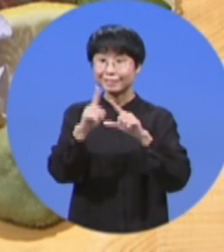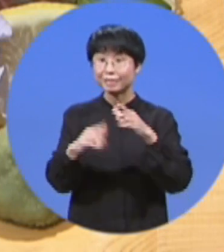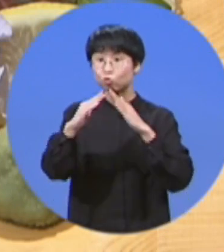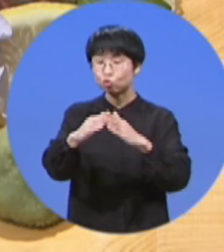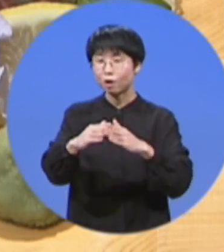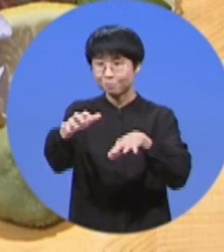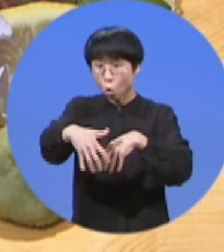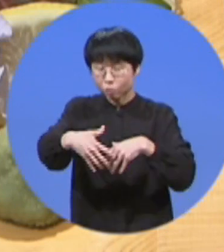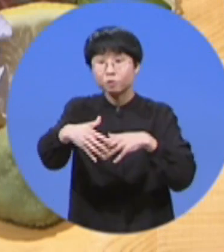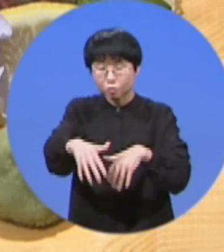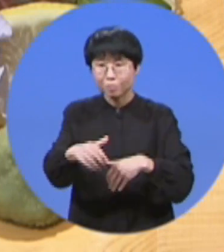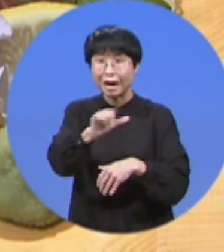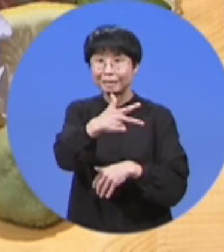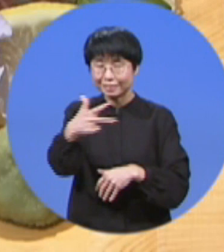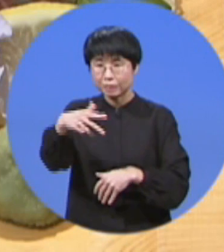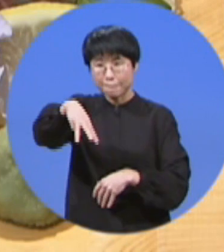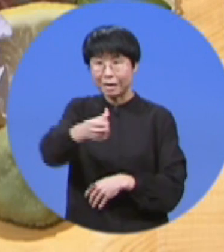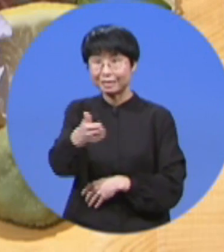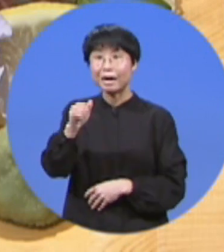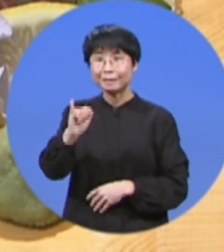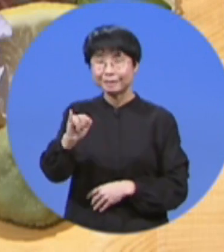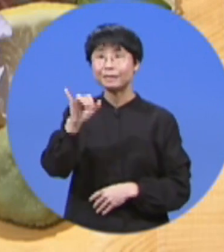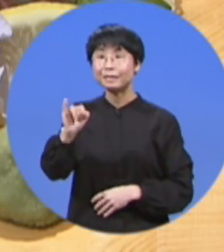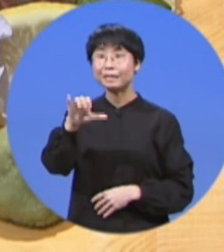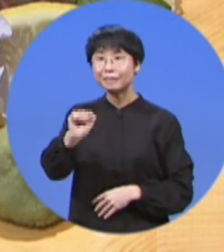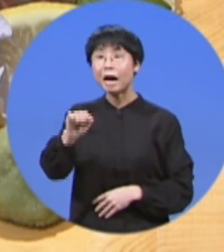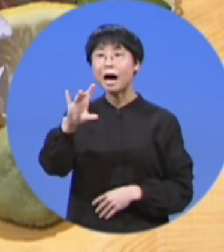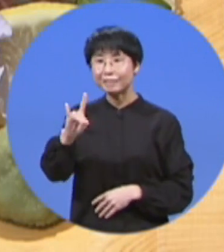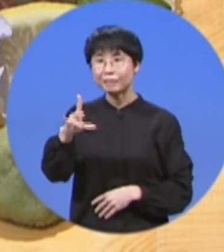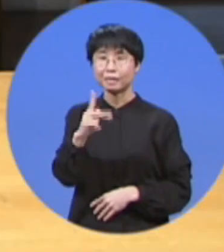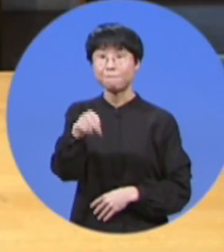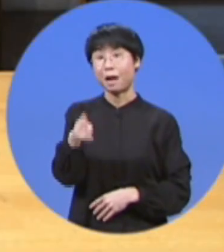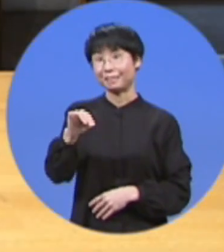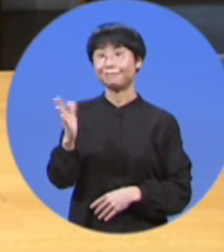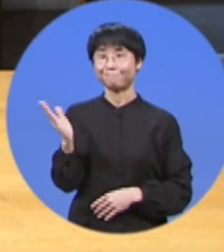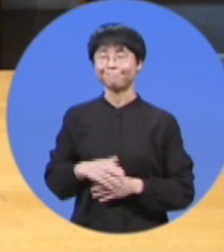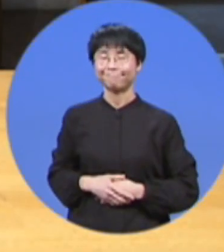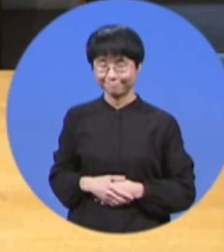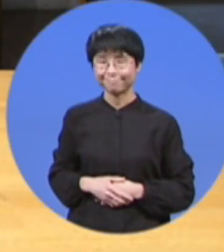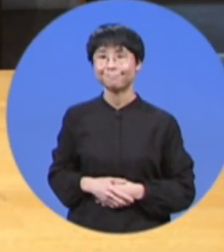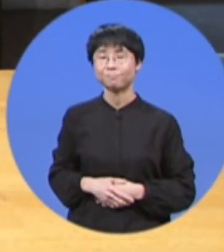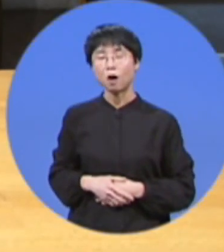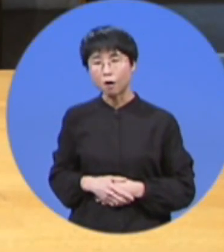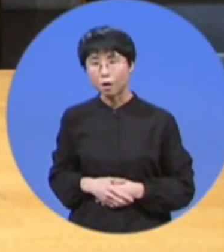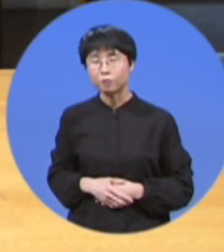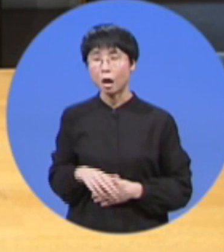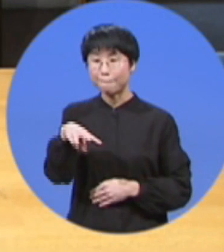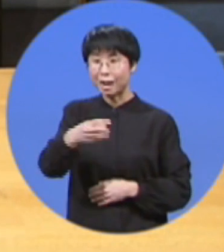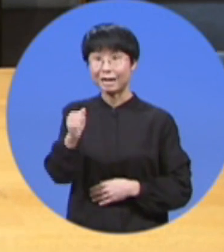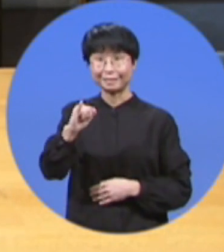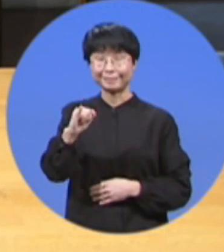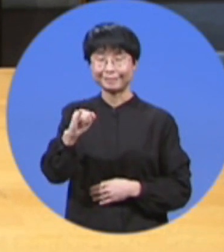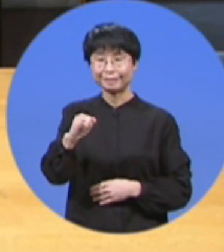たアジ、マダイ、イサキ、カンパチです。 そしたらマダイ